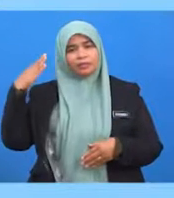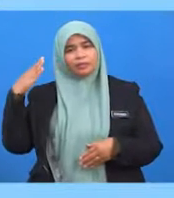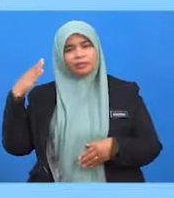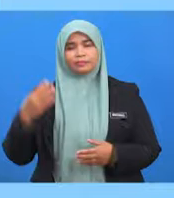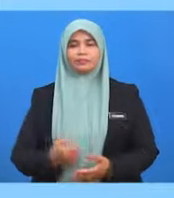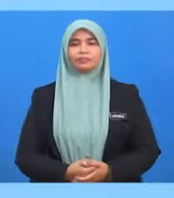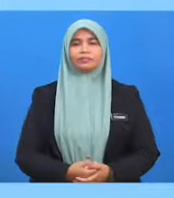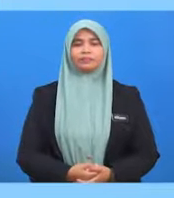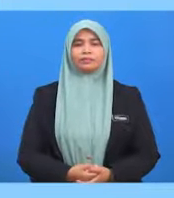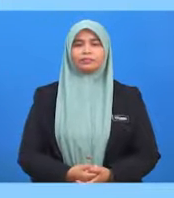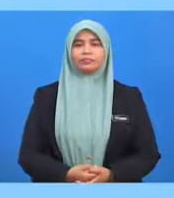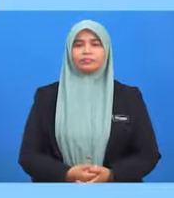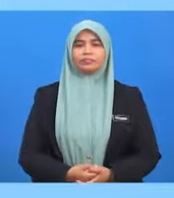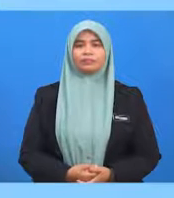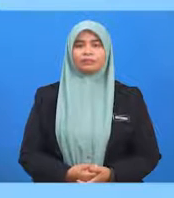Okey?